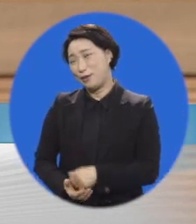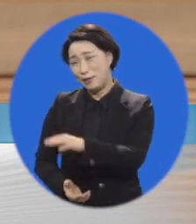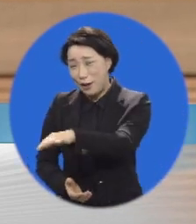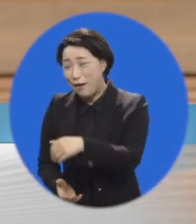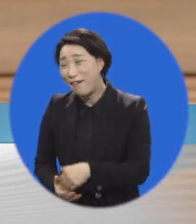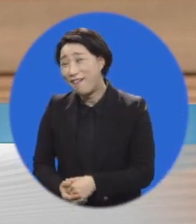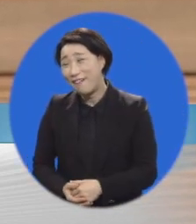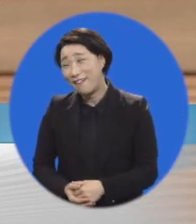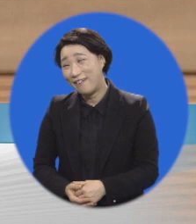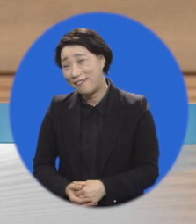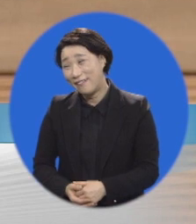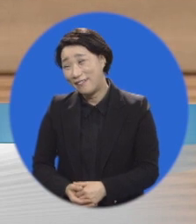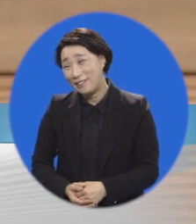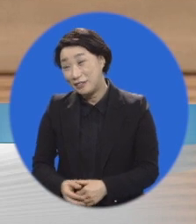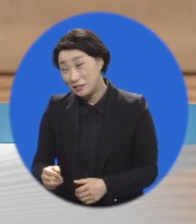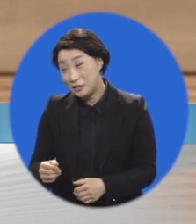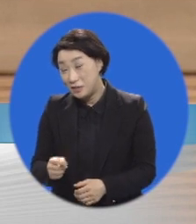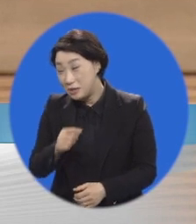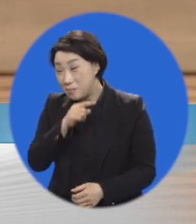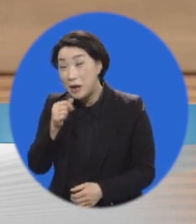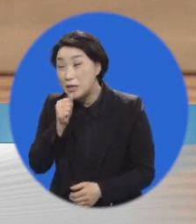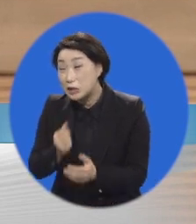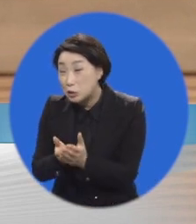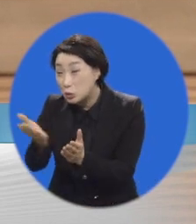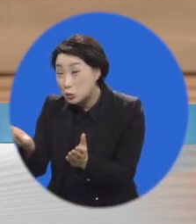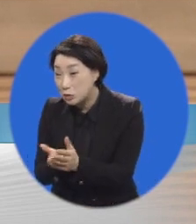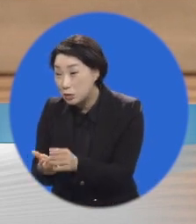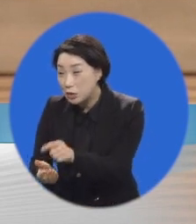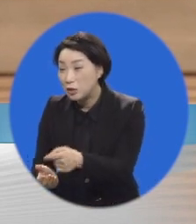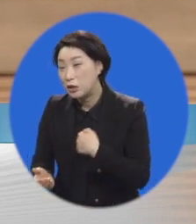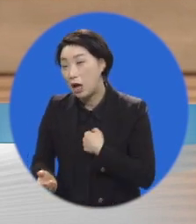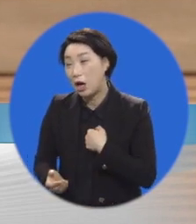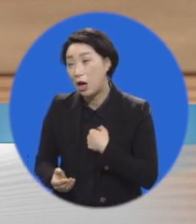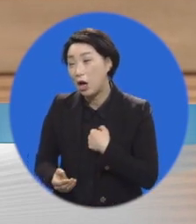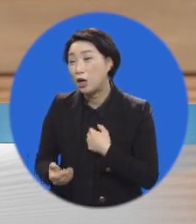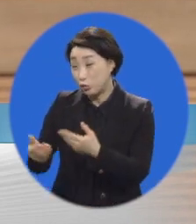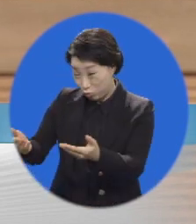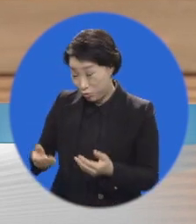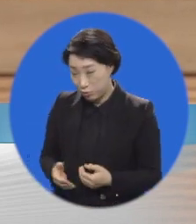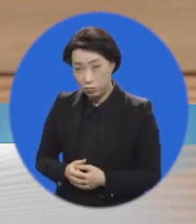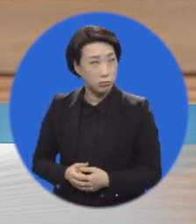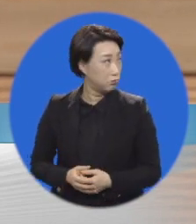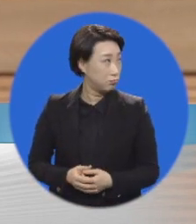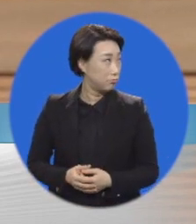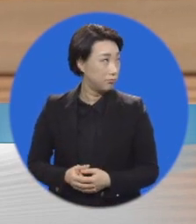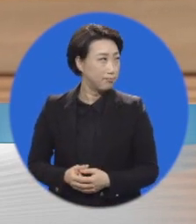야 너 팥죽 구고 나 좀 줄래?